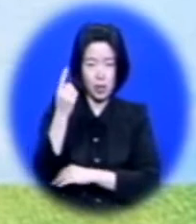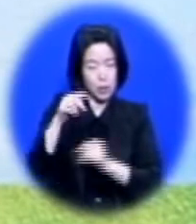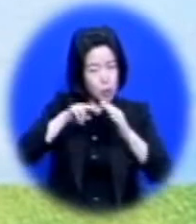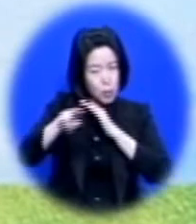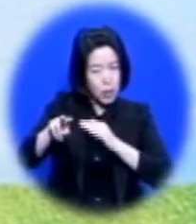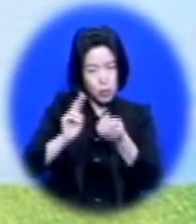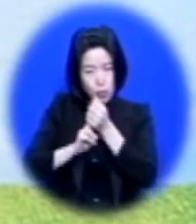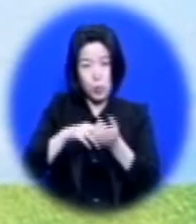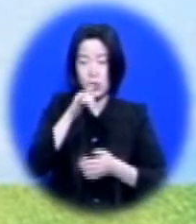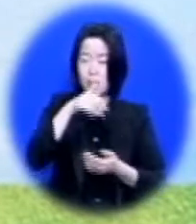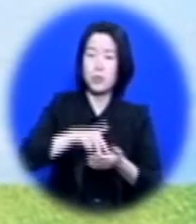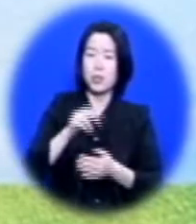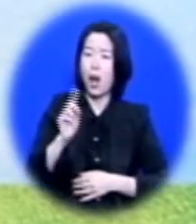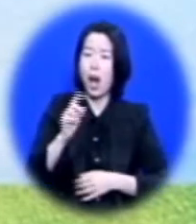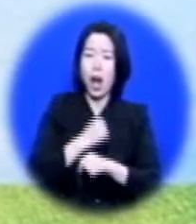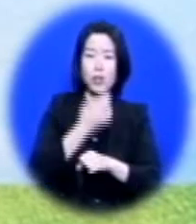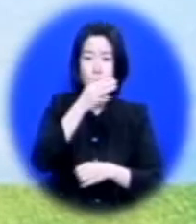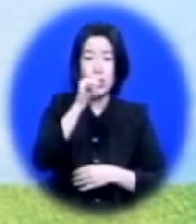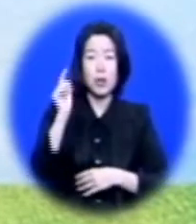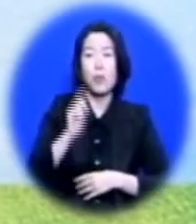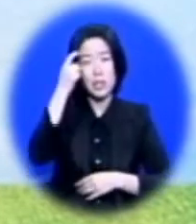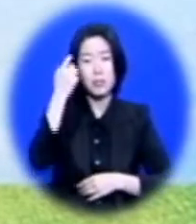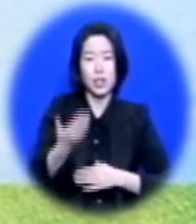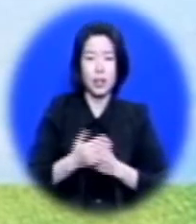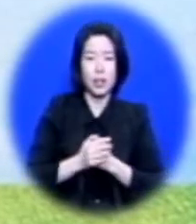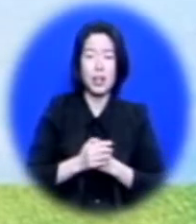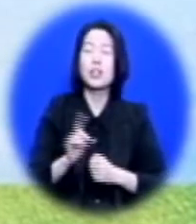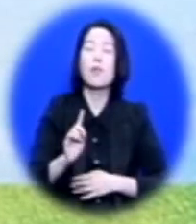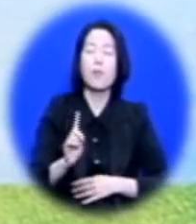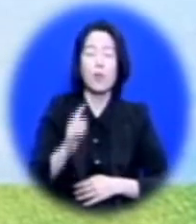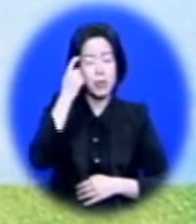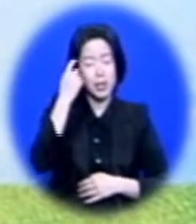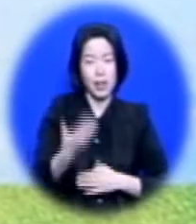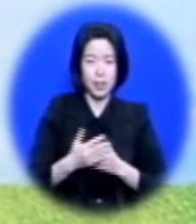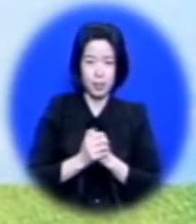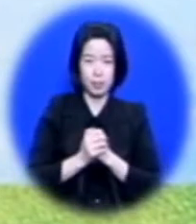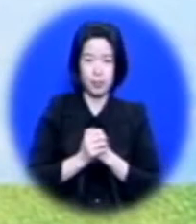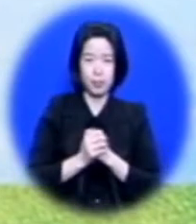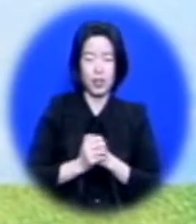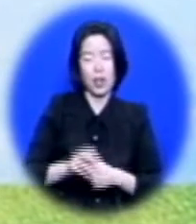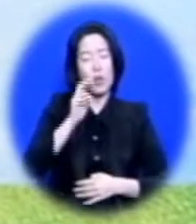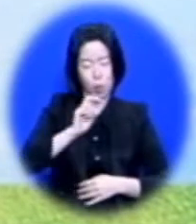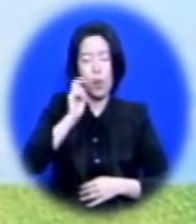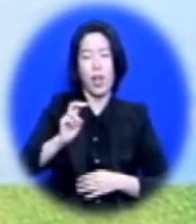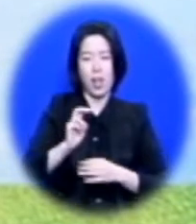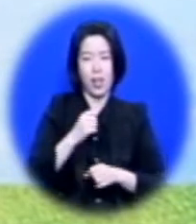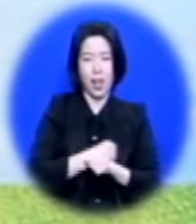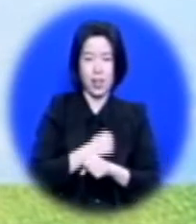소모 있는 처지에 뭘 할게 있겠어요 그게 보겠습니까 노래 하겠다는 거예요